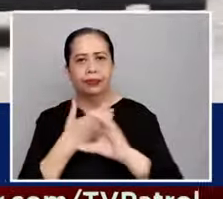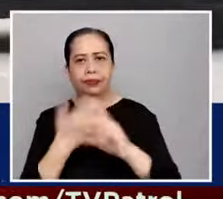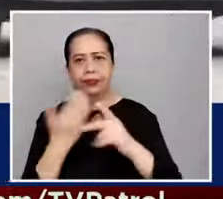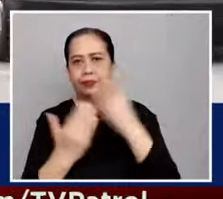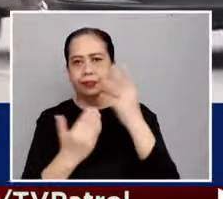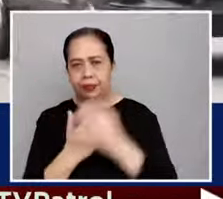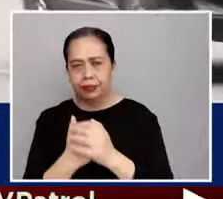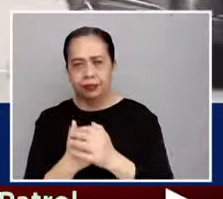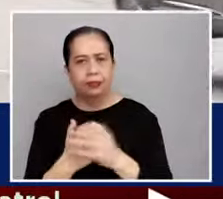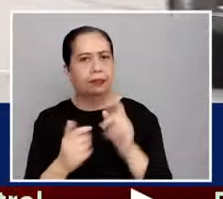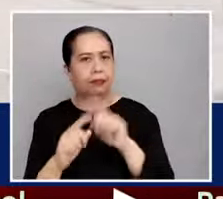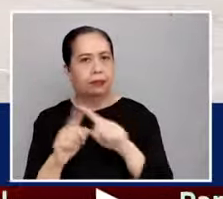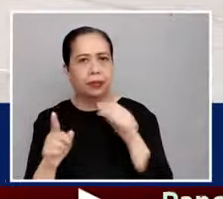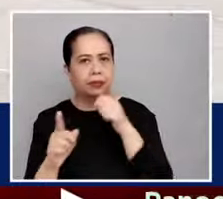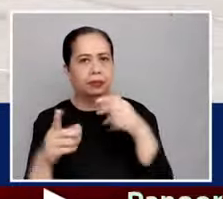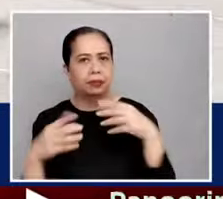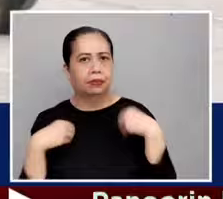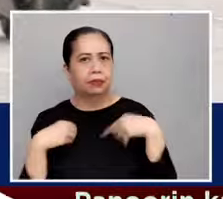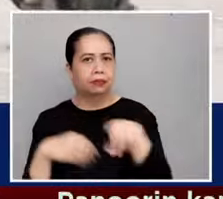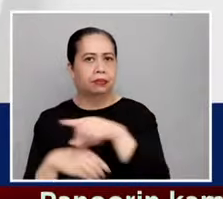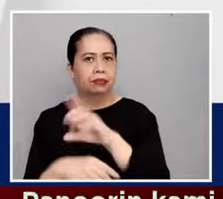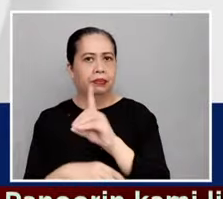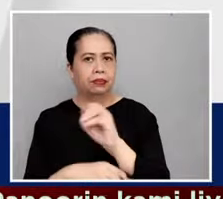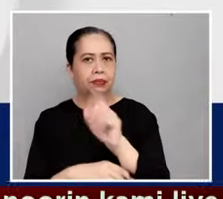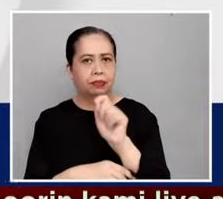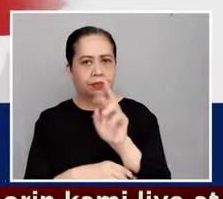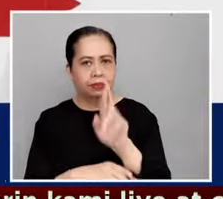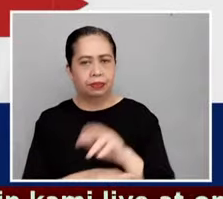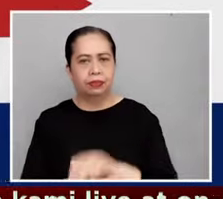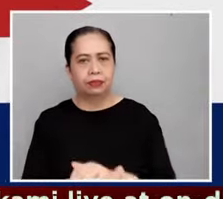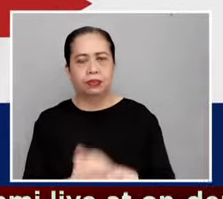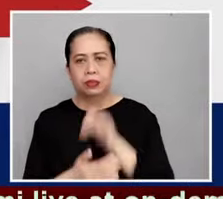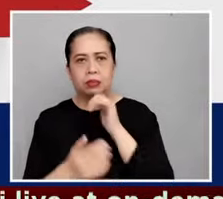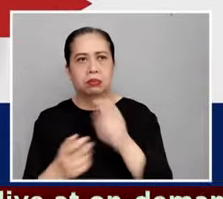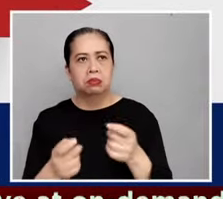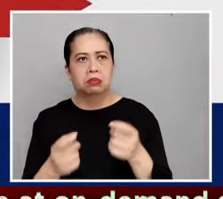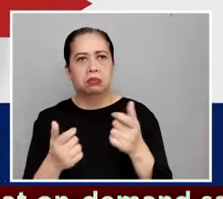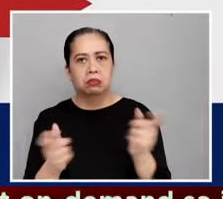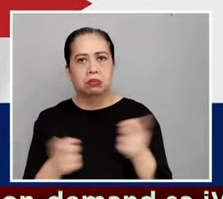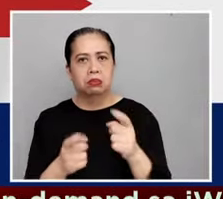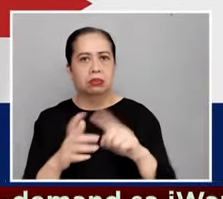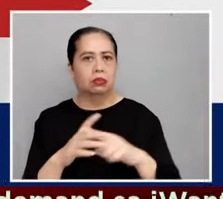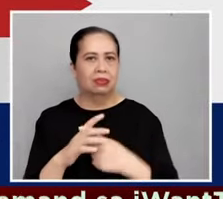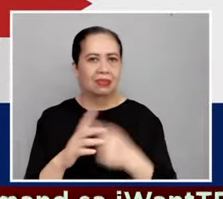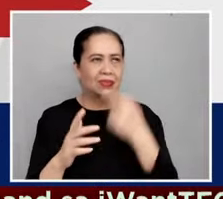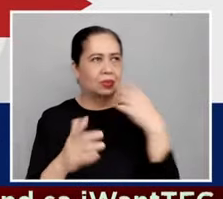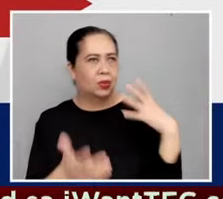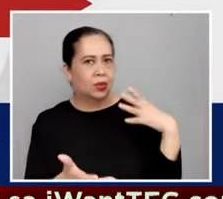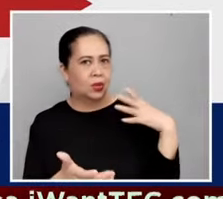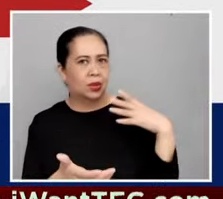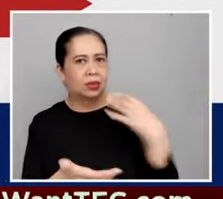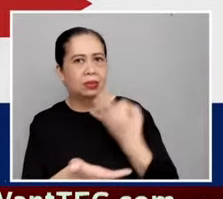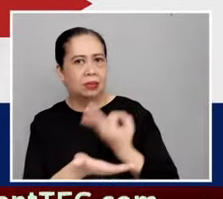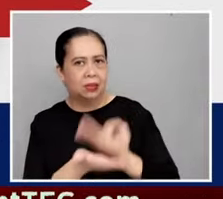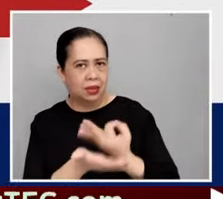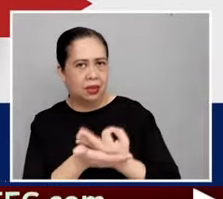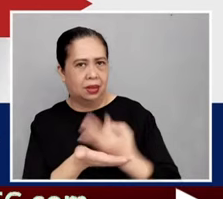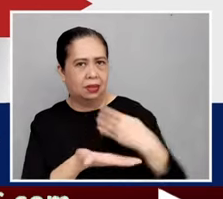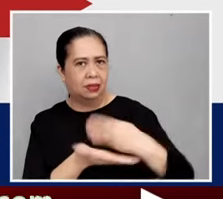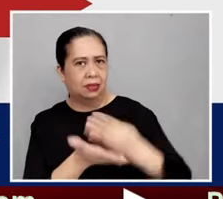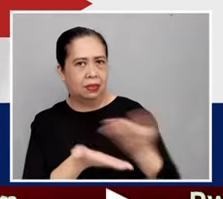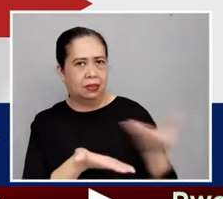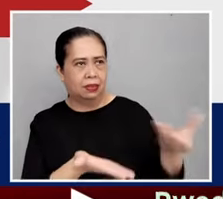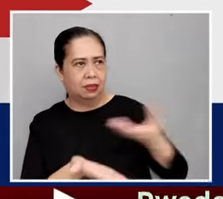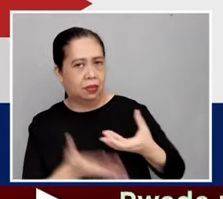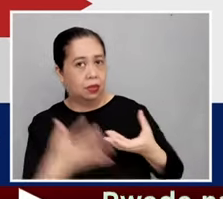pero hindi pa ito natatanggap ng DOTR. Hindi pa kaagad masimulan kasi hinihintay yung pondo. So ang pondo